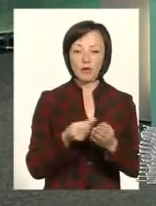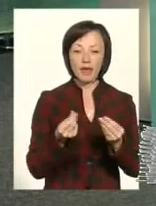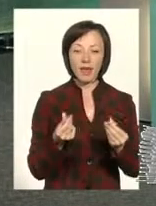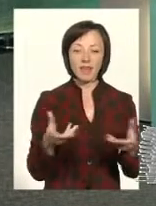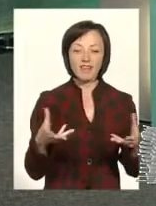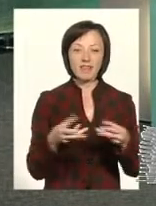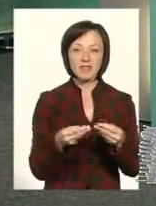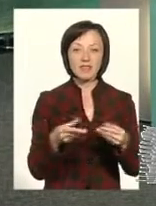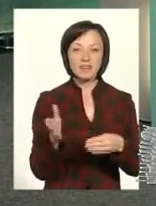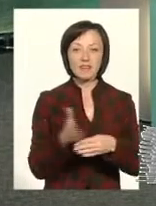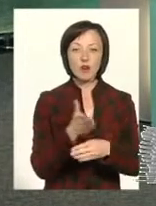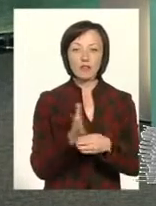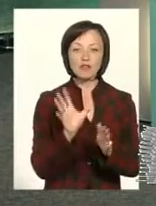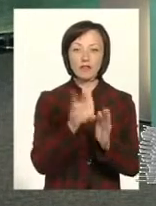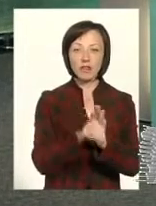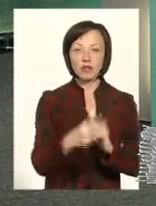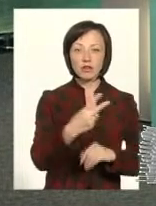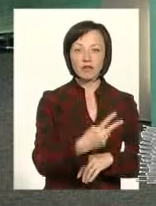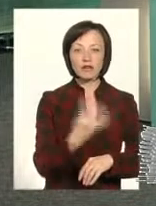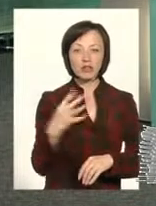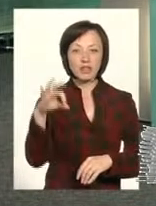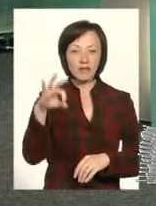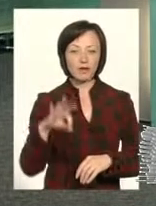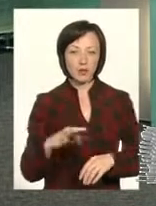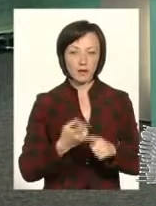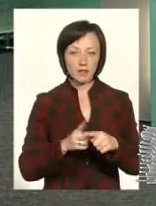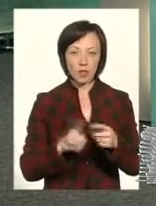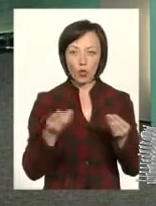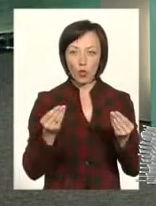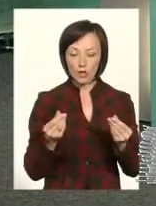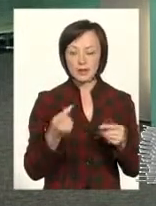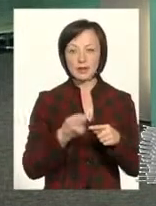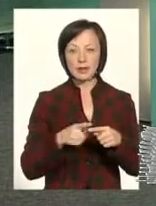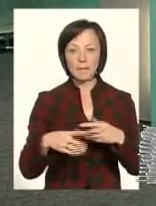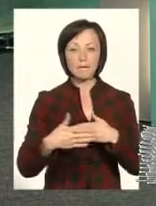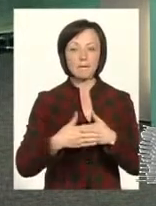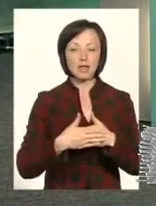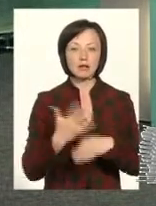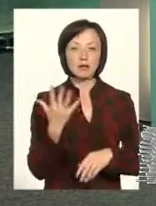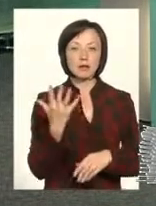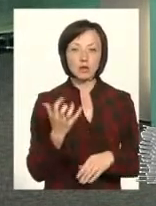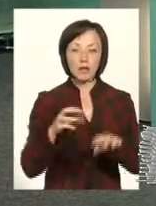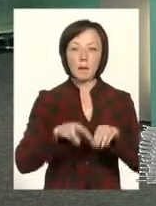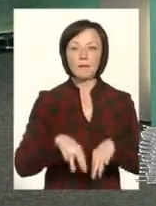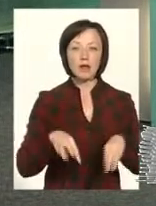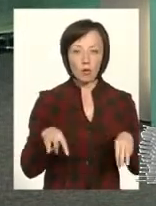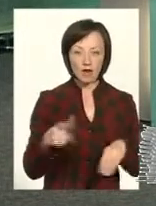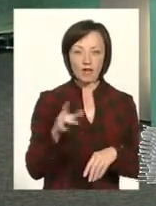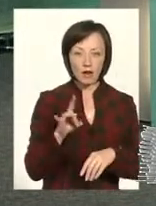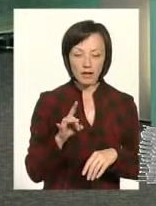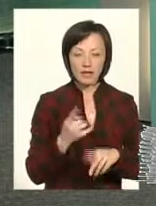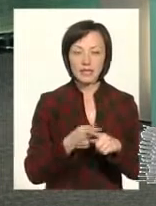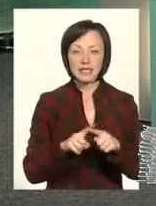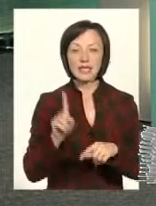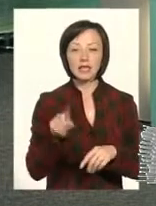в виробництво було вкладено 24% цих коштів. Це близько 500 мільйонів гривень. Це